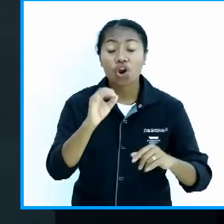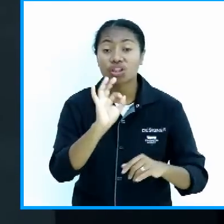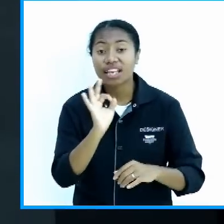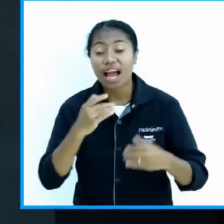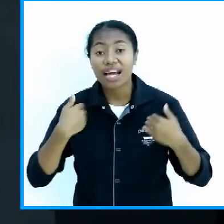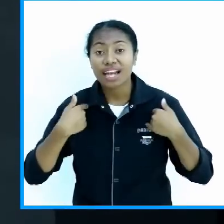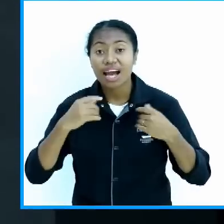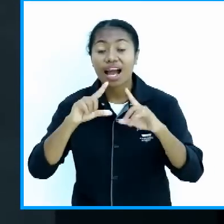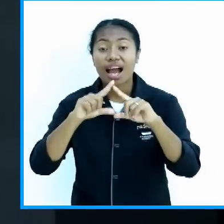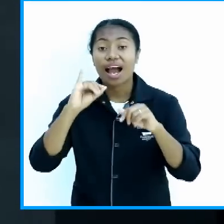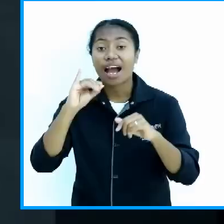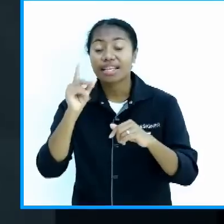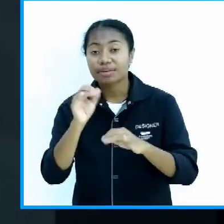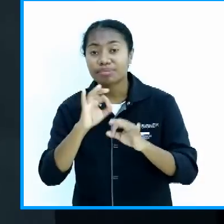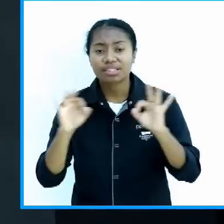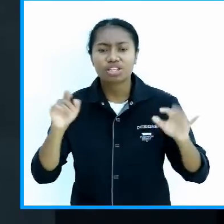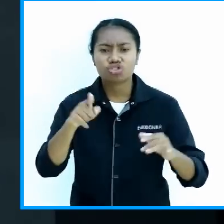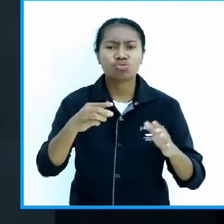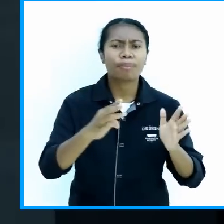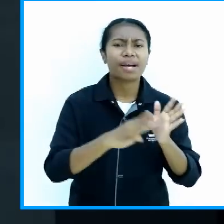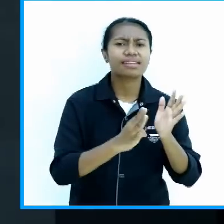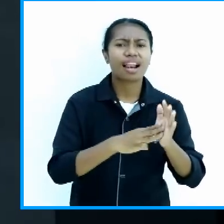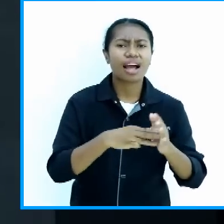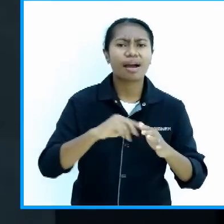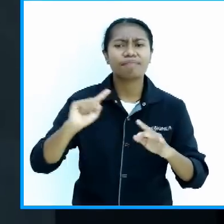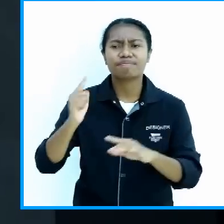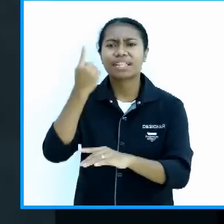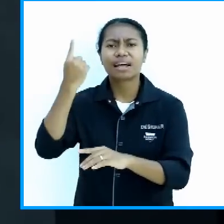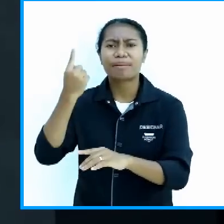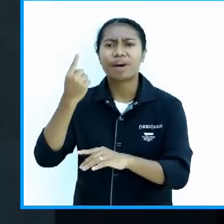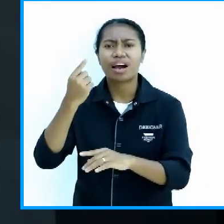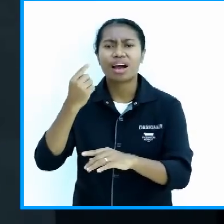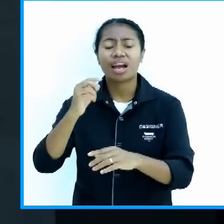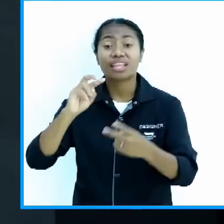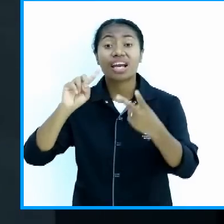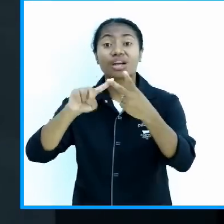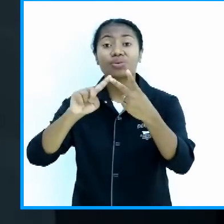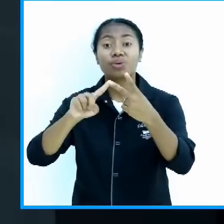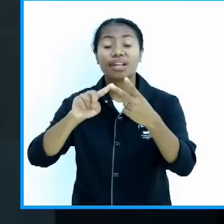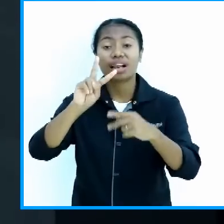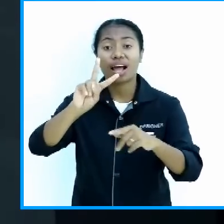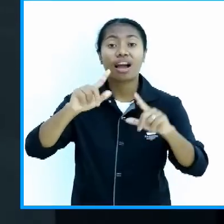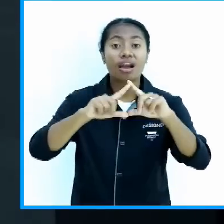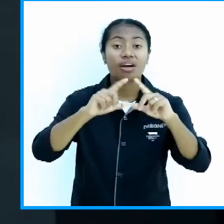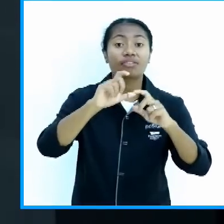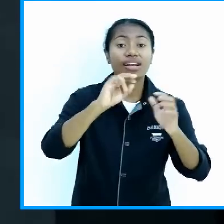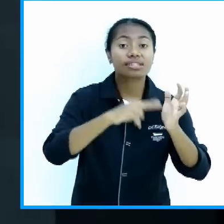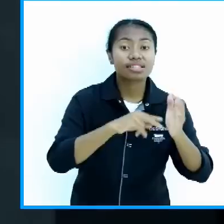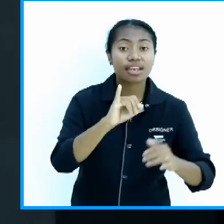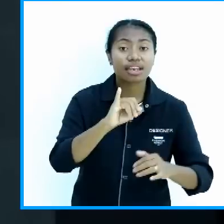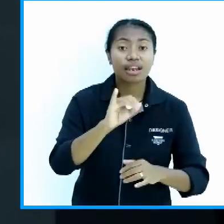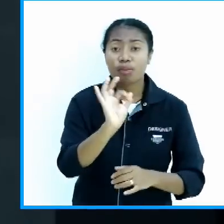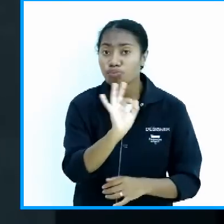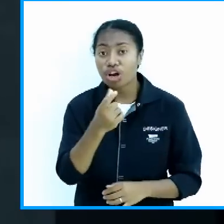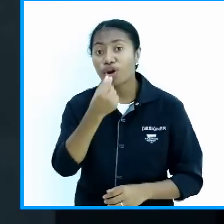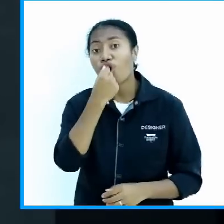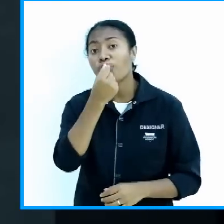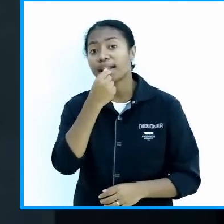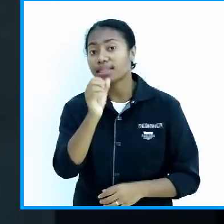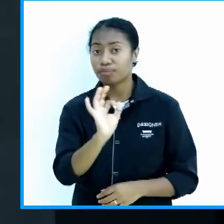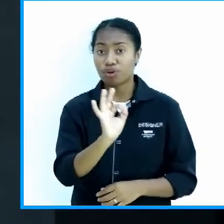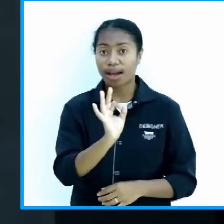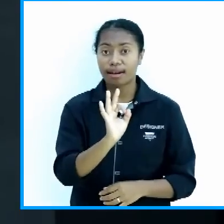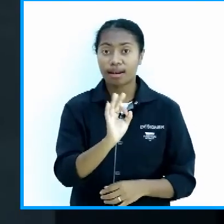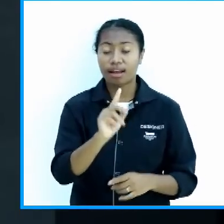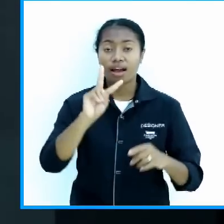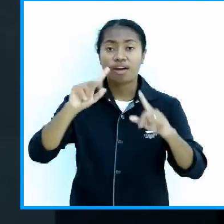tertinggi. Lalu yang kedua di bawahnya air bersih itu adalah vaksin, bukan obat ya. Vaksin. Jadi vaksin itu memberikan